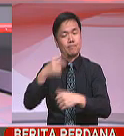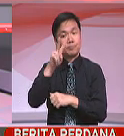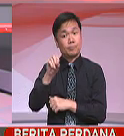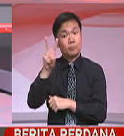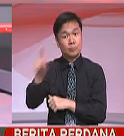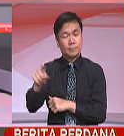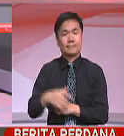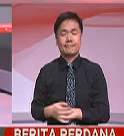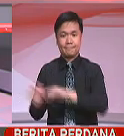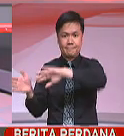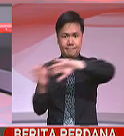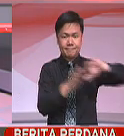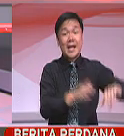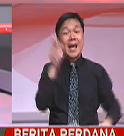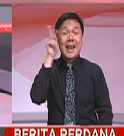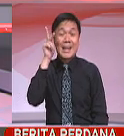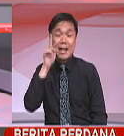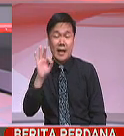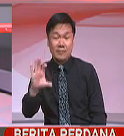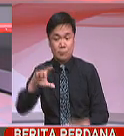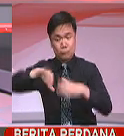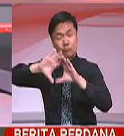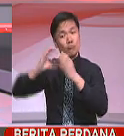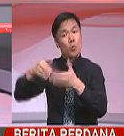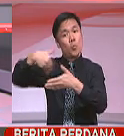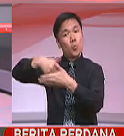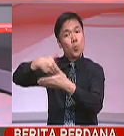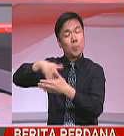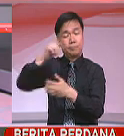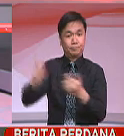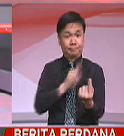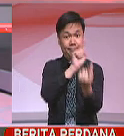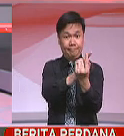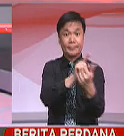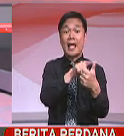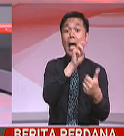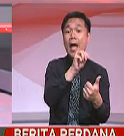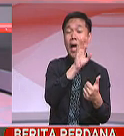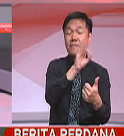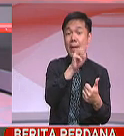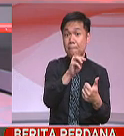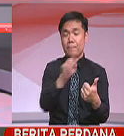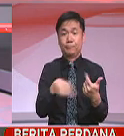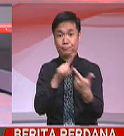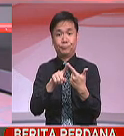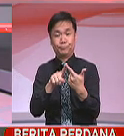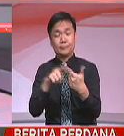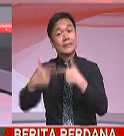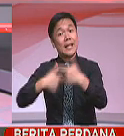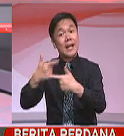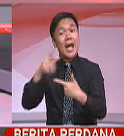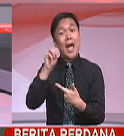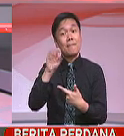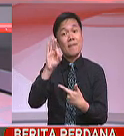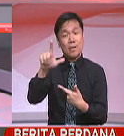Hai pemilik Kelantan FC noisome tukiman menyifatkan pertemuannya dengan persatuan bola sepak belize FM dan Liga Brasil